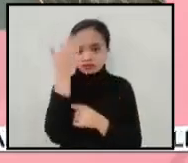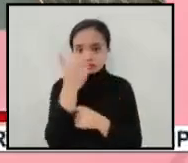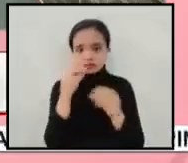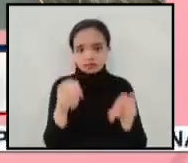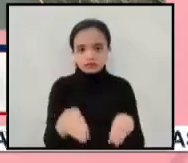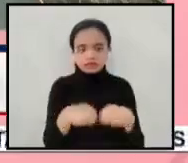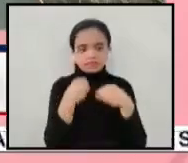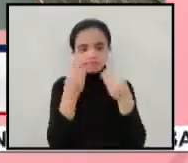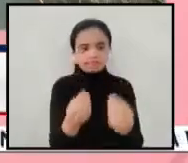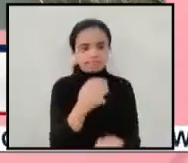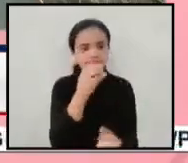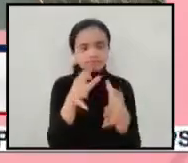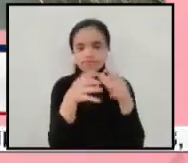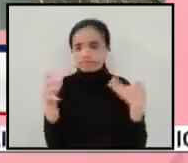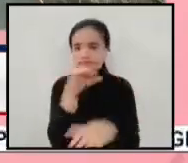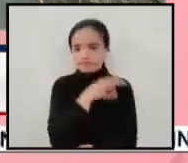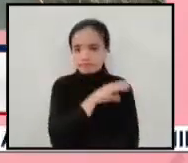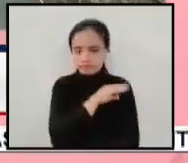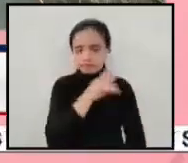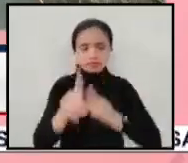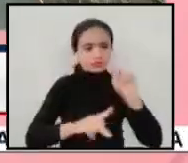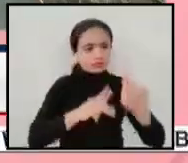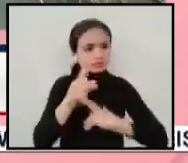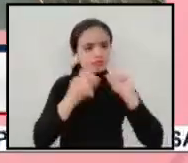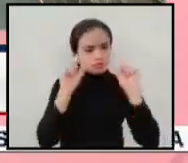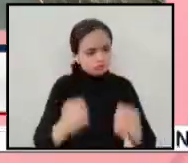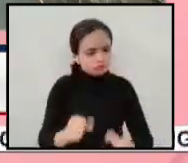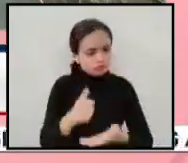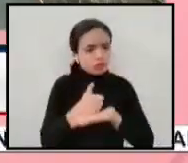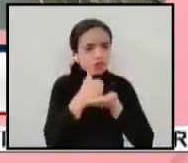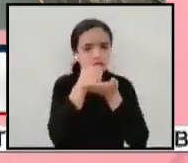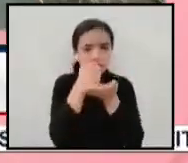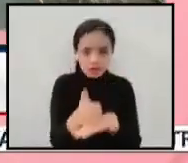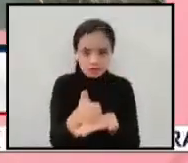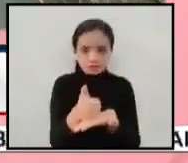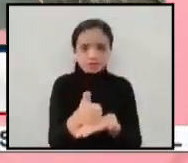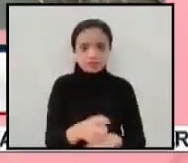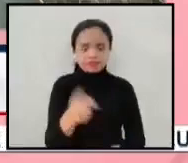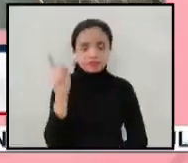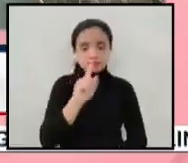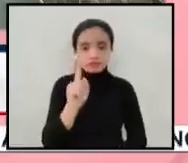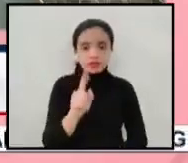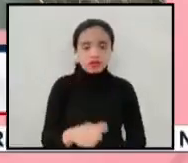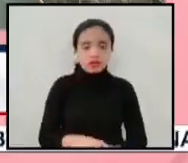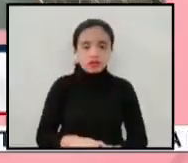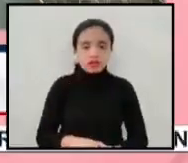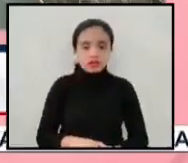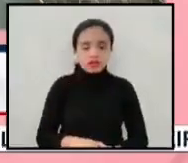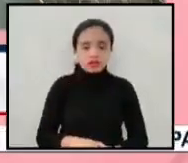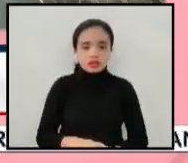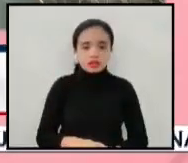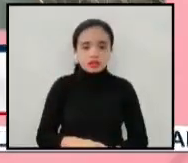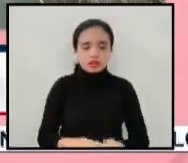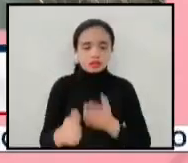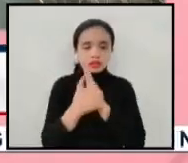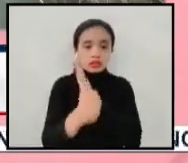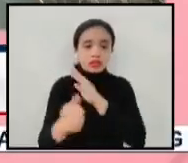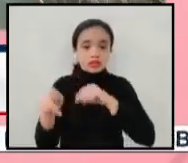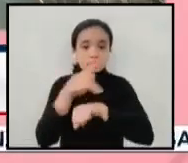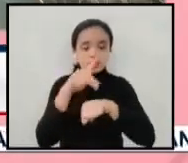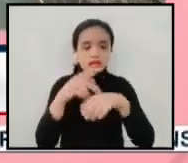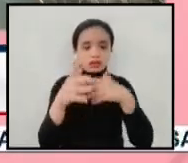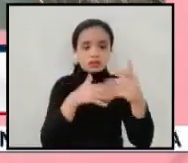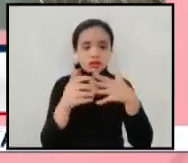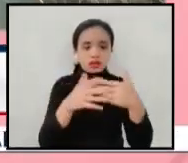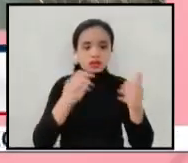sa publiko. Makatutulong din ito anya na magbigay kakayanan sa bansa na harapin ang iba't ibang hamon sa hinaharap. Tulad